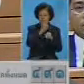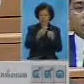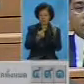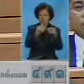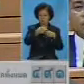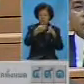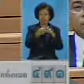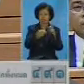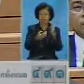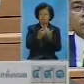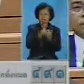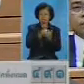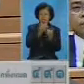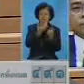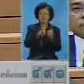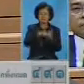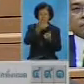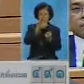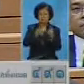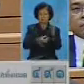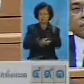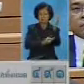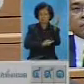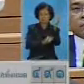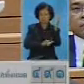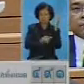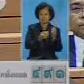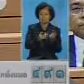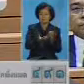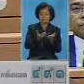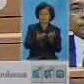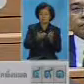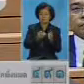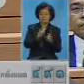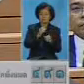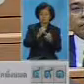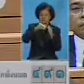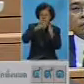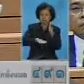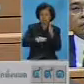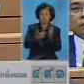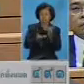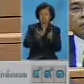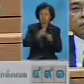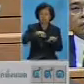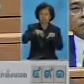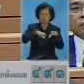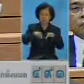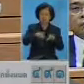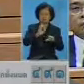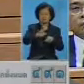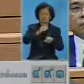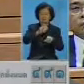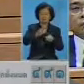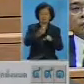ะขึ้นเพราะยูโรโซนจะตกเพราะยูโรโซนมันตกเพราะการบริหารการจัดการของระดับบริหารมีความล้มเห